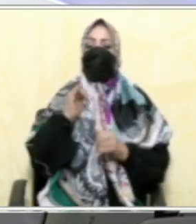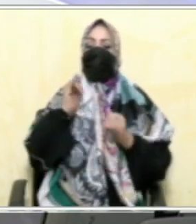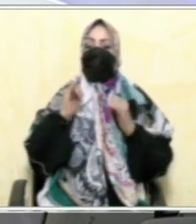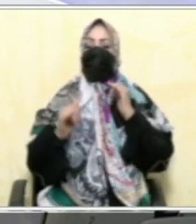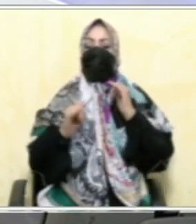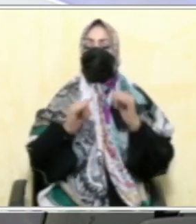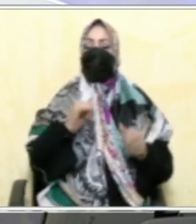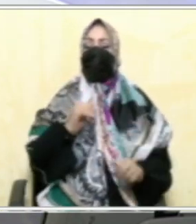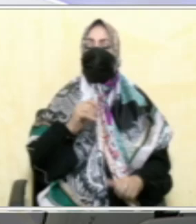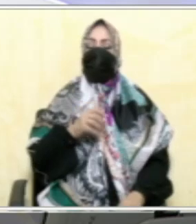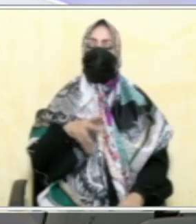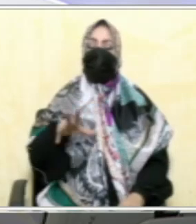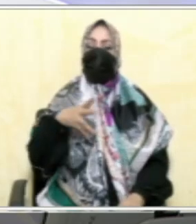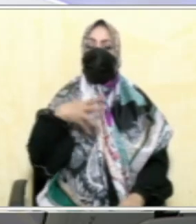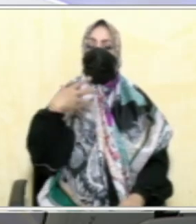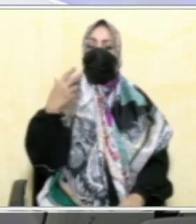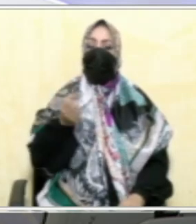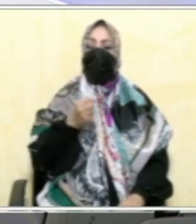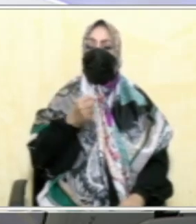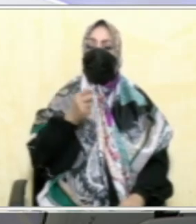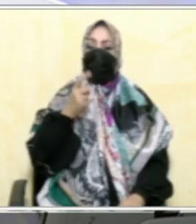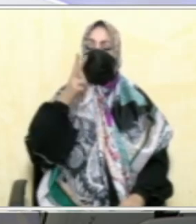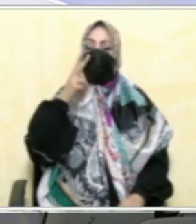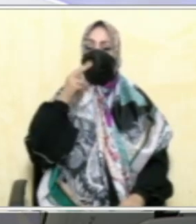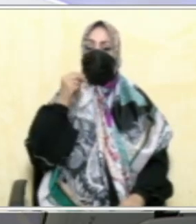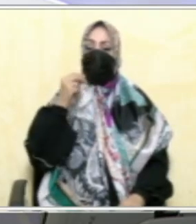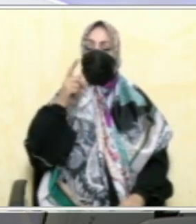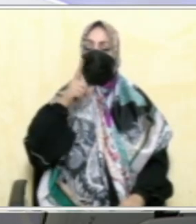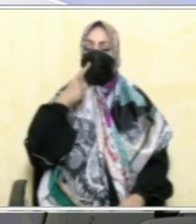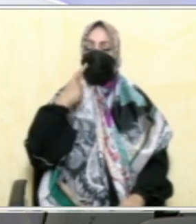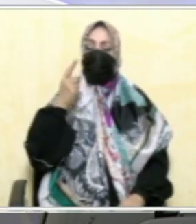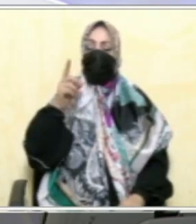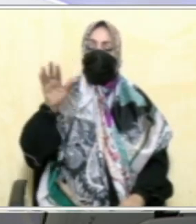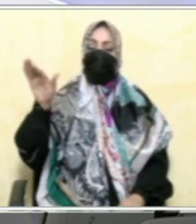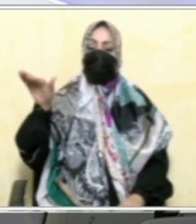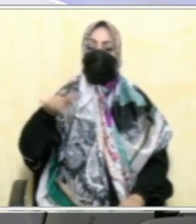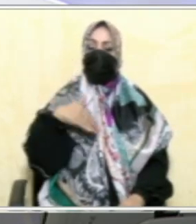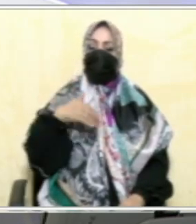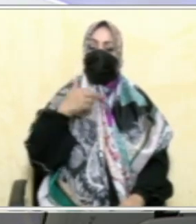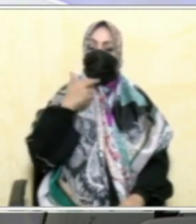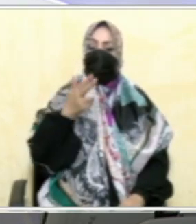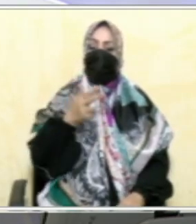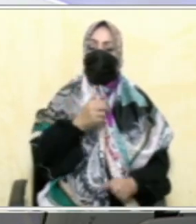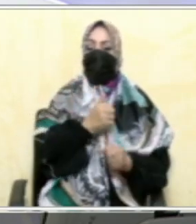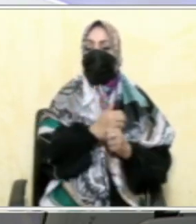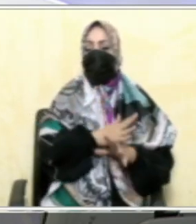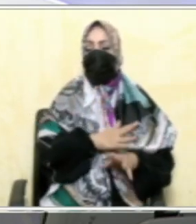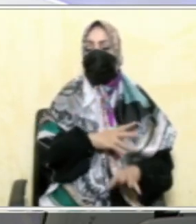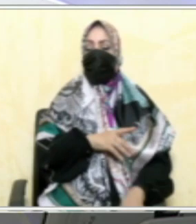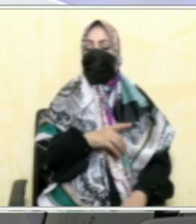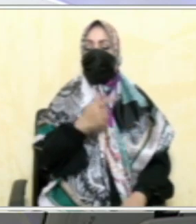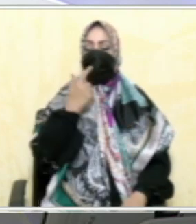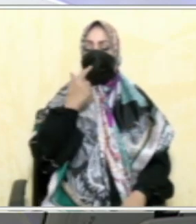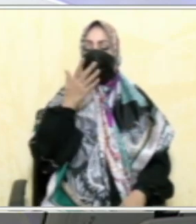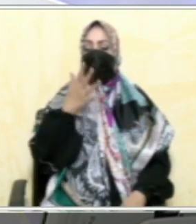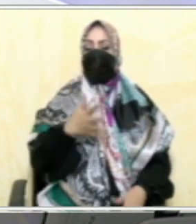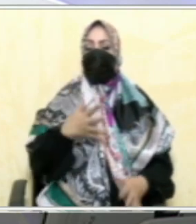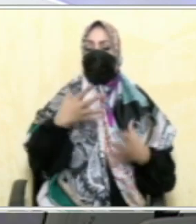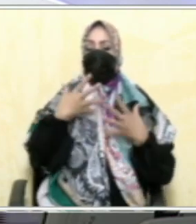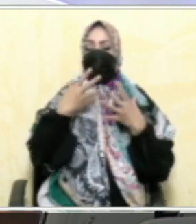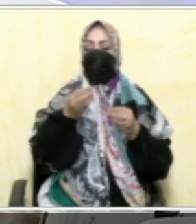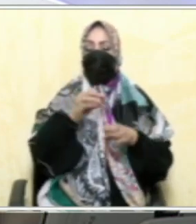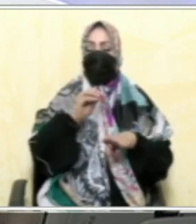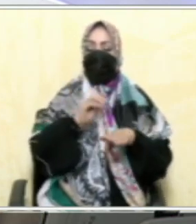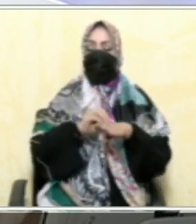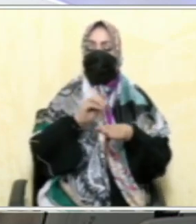تشاء. فهذا الحقيقة يعني ما أود التنبيه عليه، وهذه يعني وردت في كثير من الشكاوى وفي مدارس